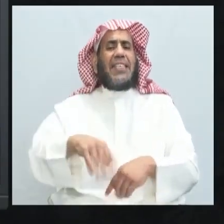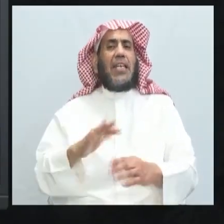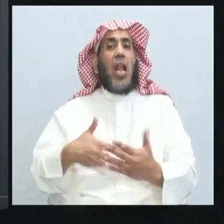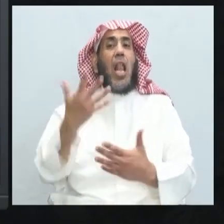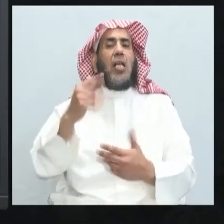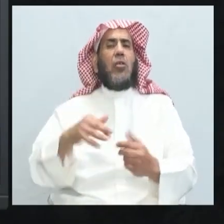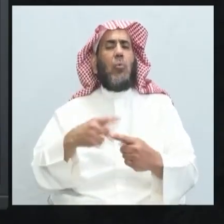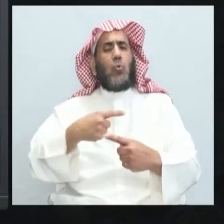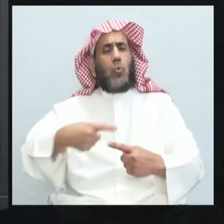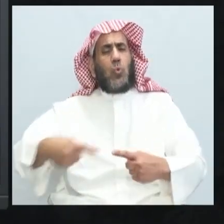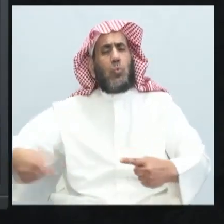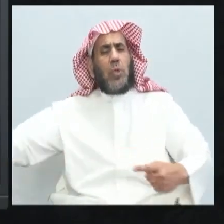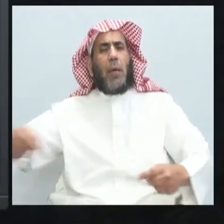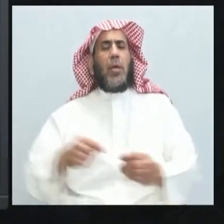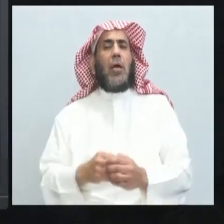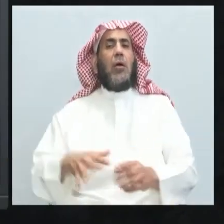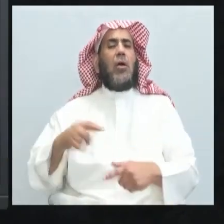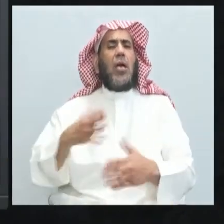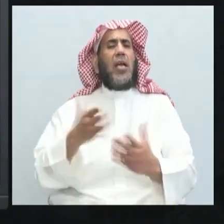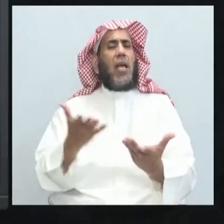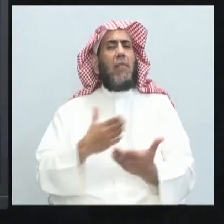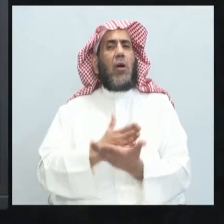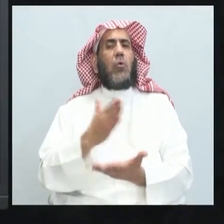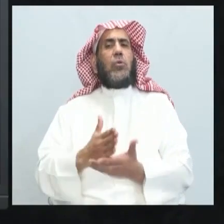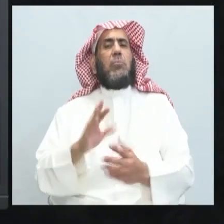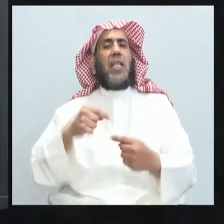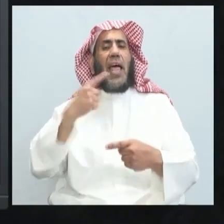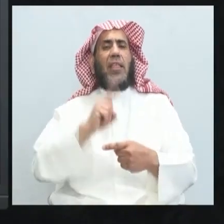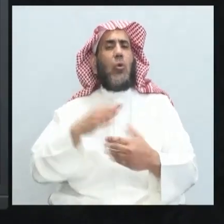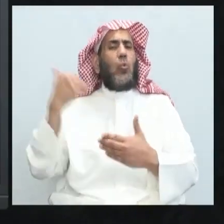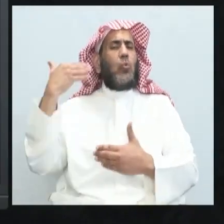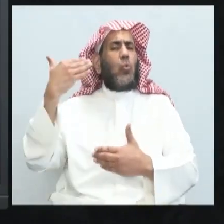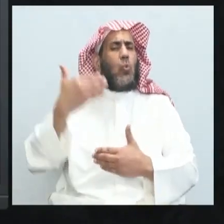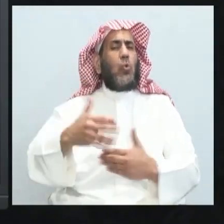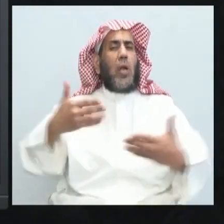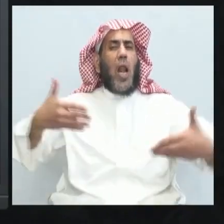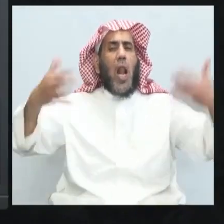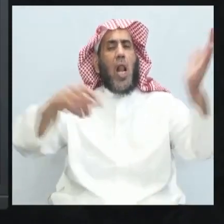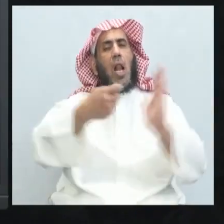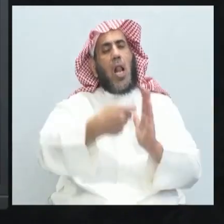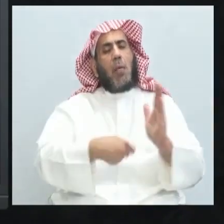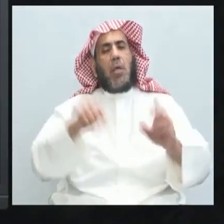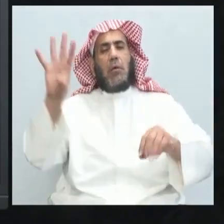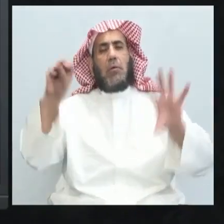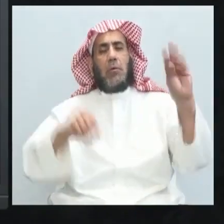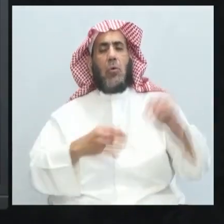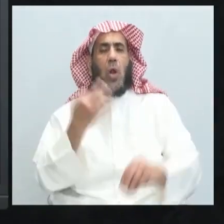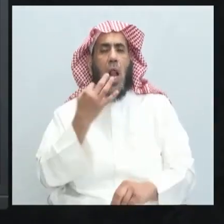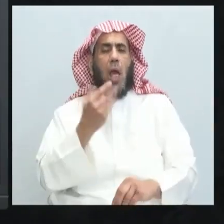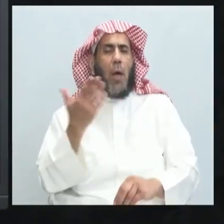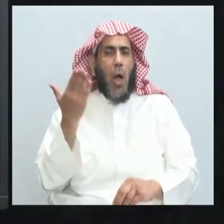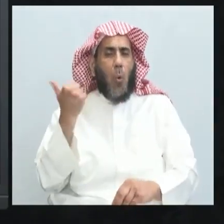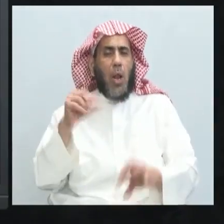الدول المتتابعه ثم العصر الحديث كيف قسمت هذه العصور الادبيه وما الذي ايضا والكلام الذي تحدثنا عنها